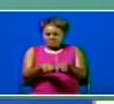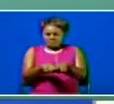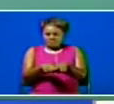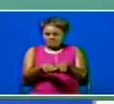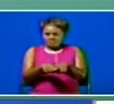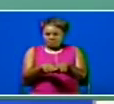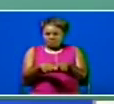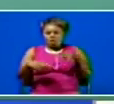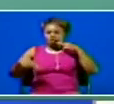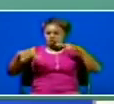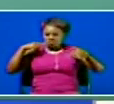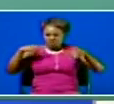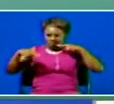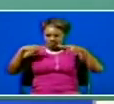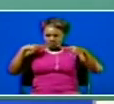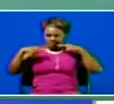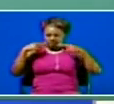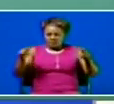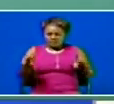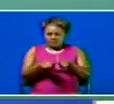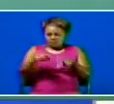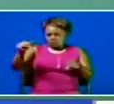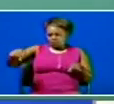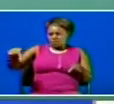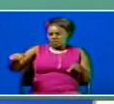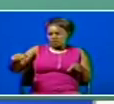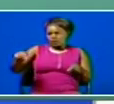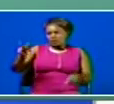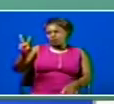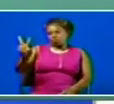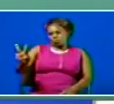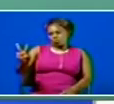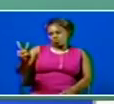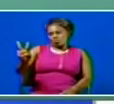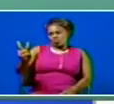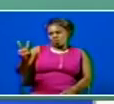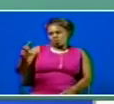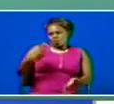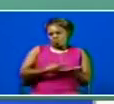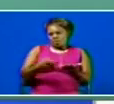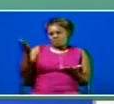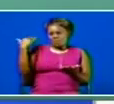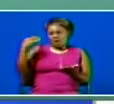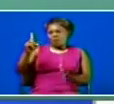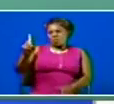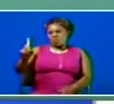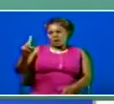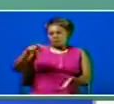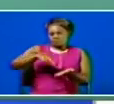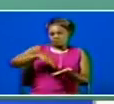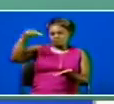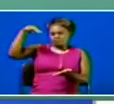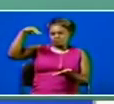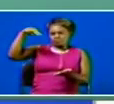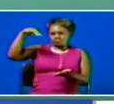same hotel. And also today we had two. Last week we had one who flew and he went